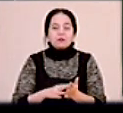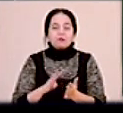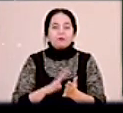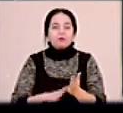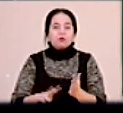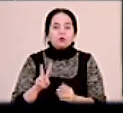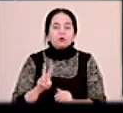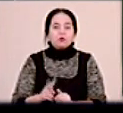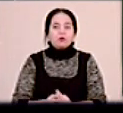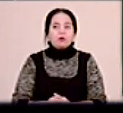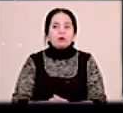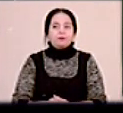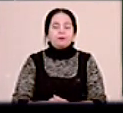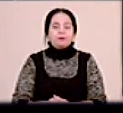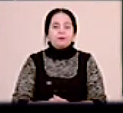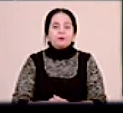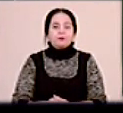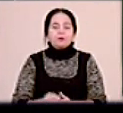89-92.